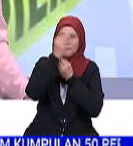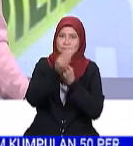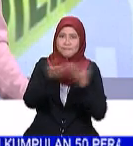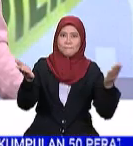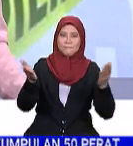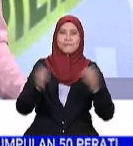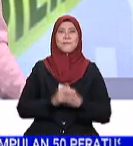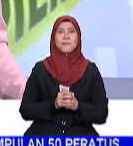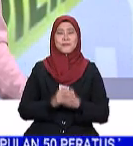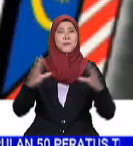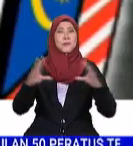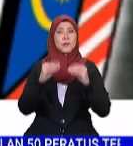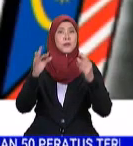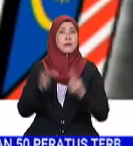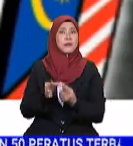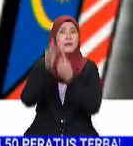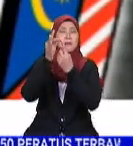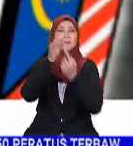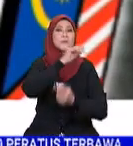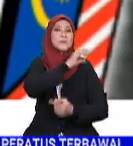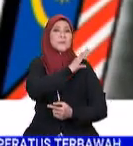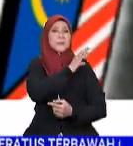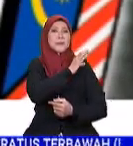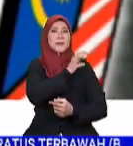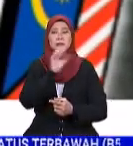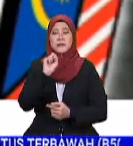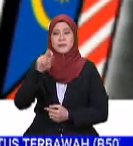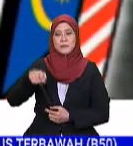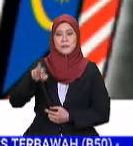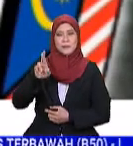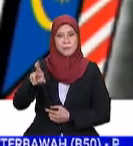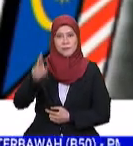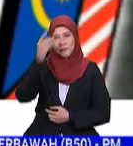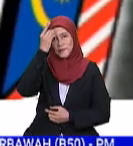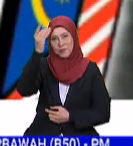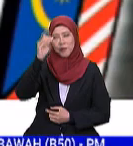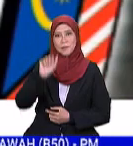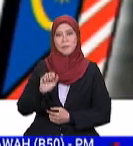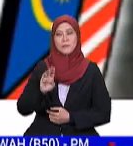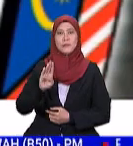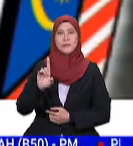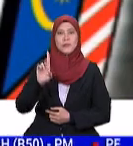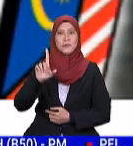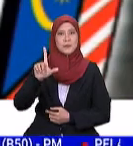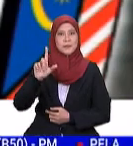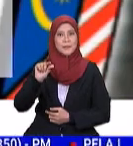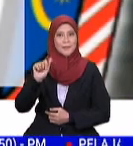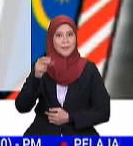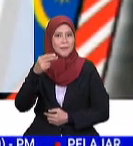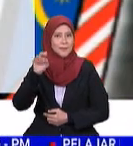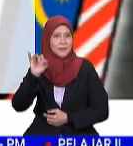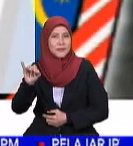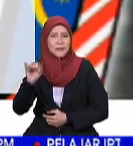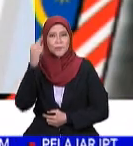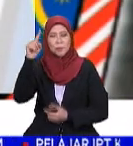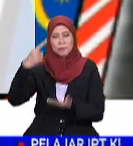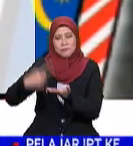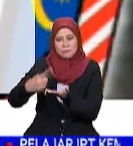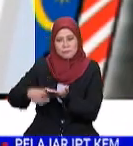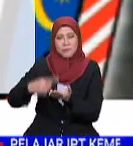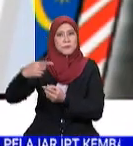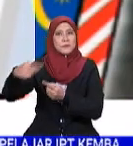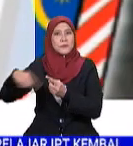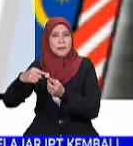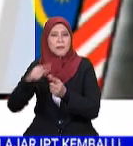kenyataan. Mesyuarat khas itu akan dipengerusikan pengerusi SPR Dato' Abdul Ghani Saleh bagi membincangkan beberapa tarikh